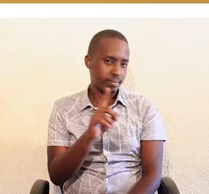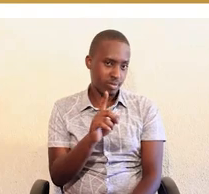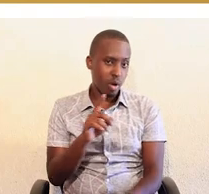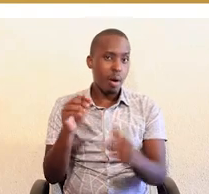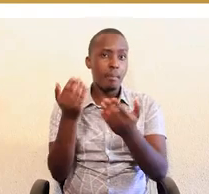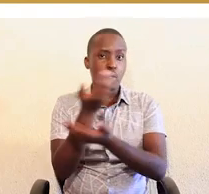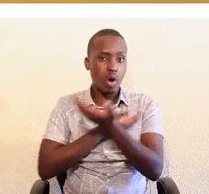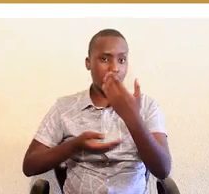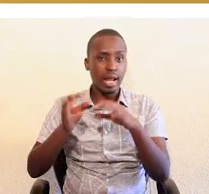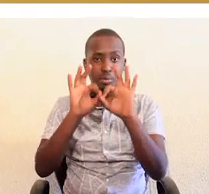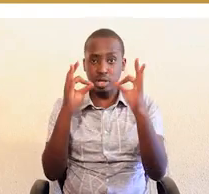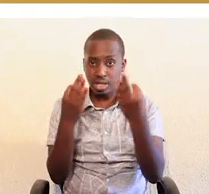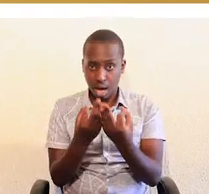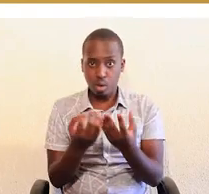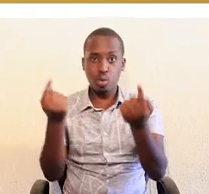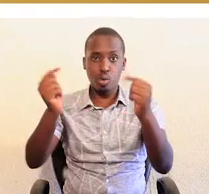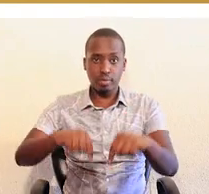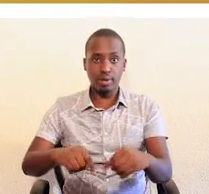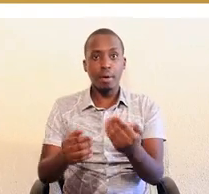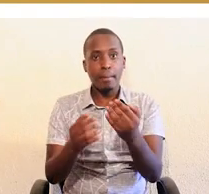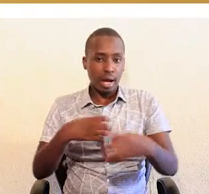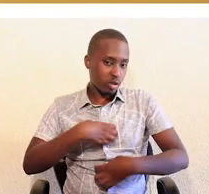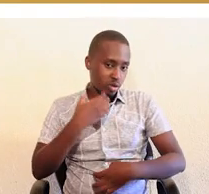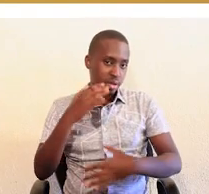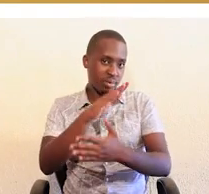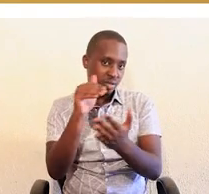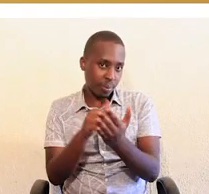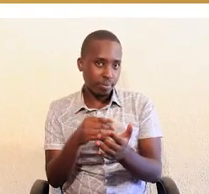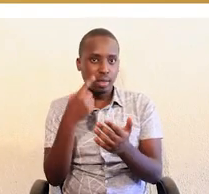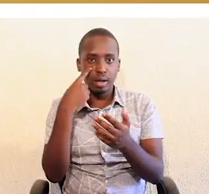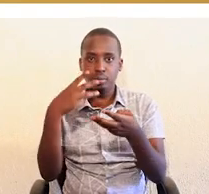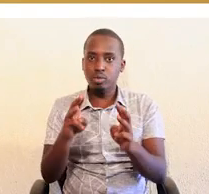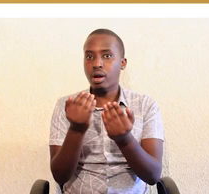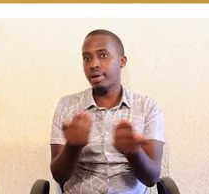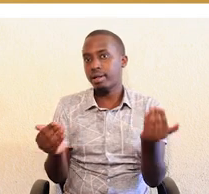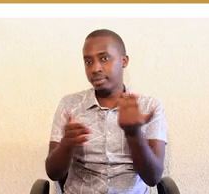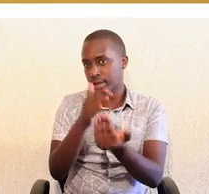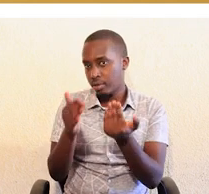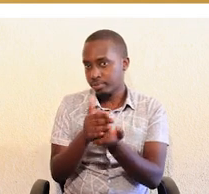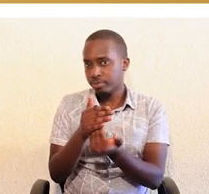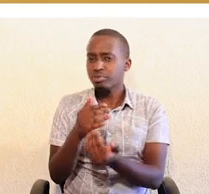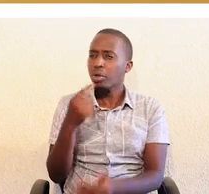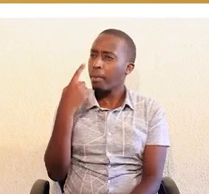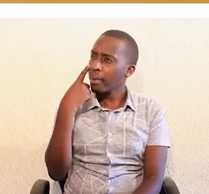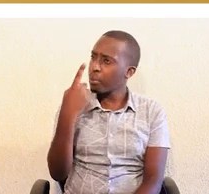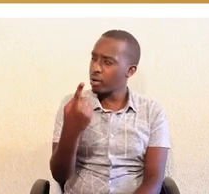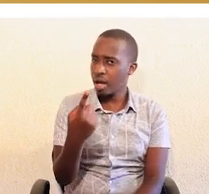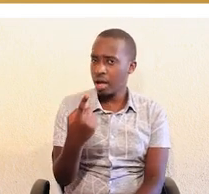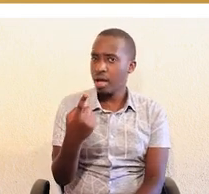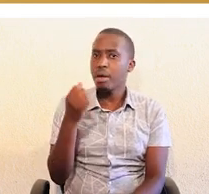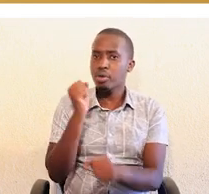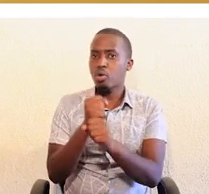mu kuganira n'imiryango no kubazana bagasura ibigo bakareba uburyo abo bana bitaweho